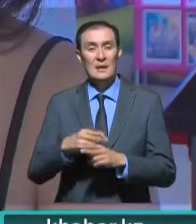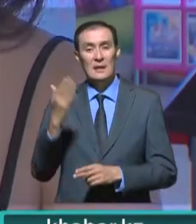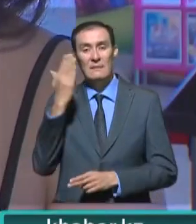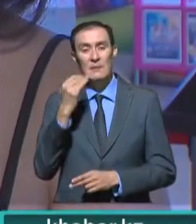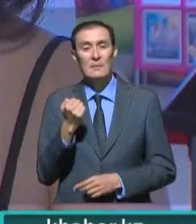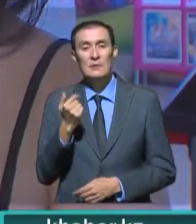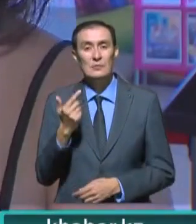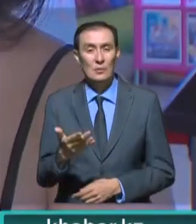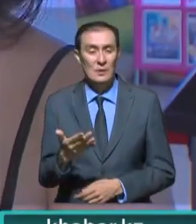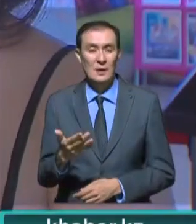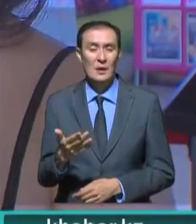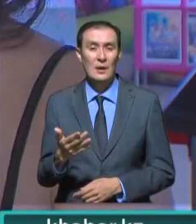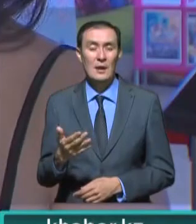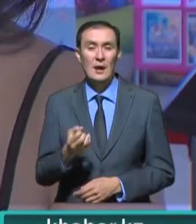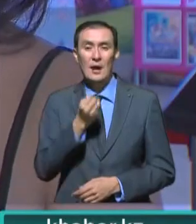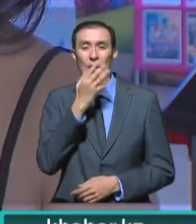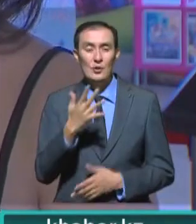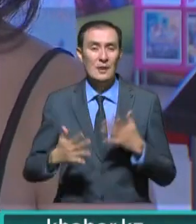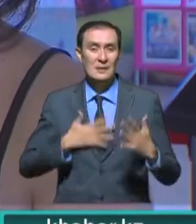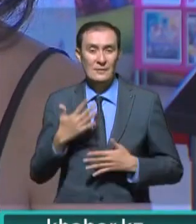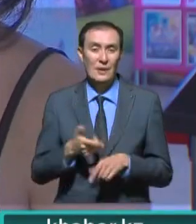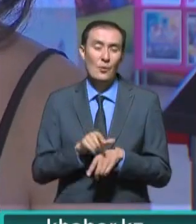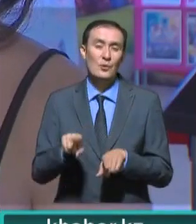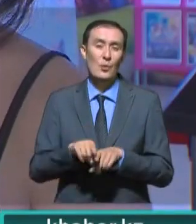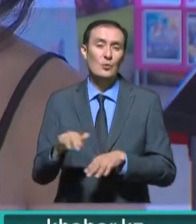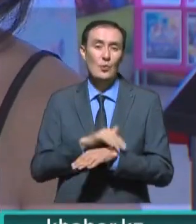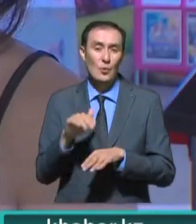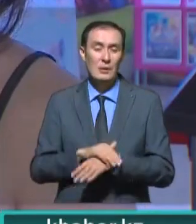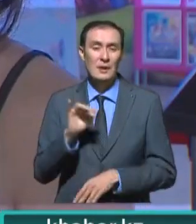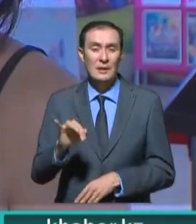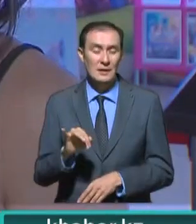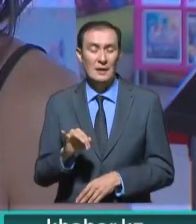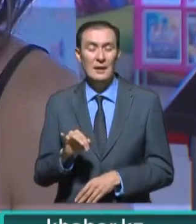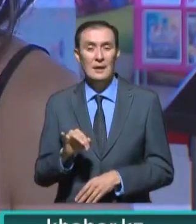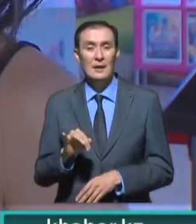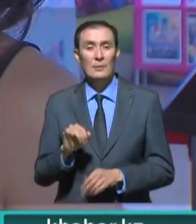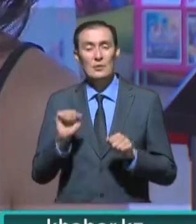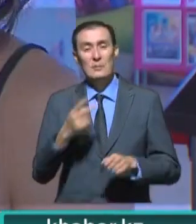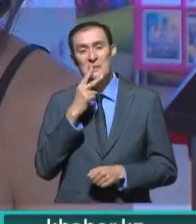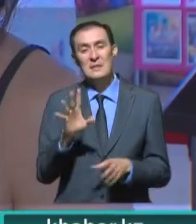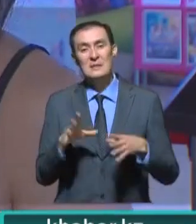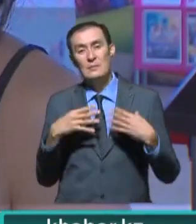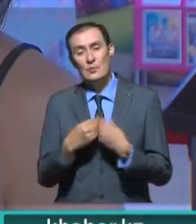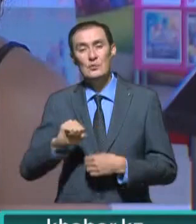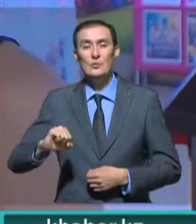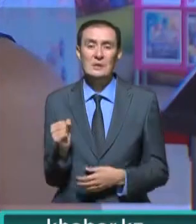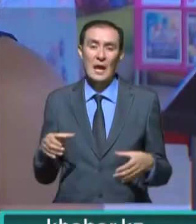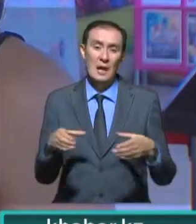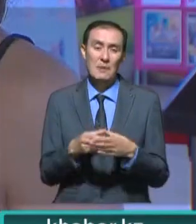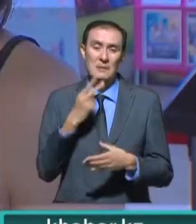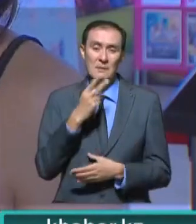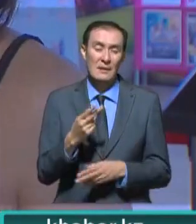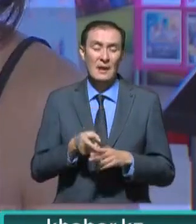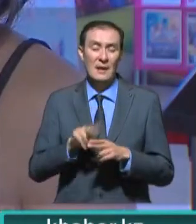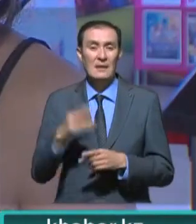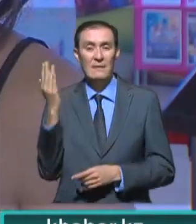настолько оптимистичен, он настолько добр, и его можно посмотреть с семьей, можно с друзьями посмотреть. Это